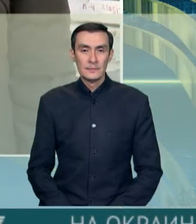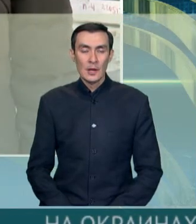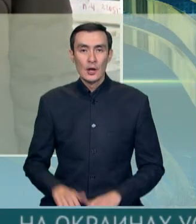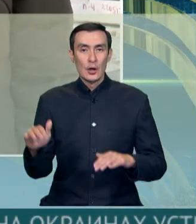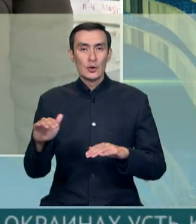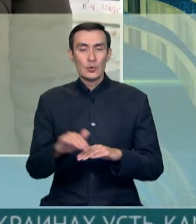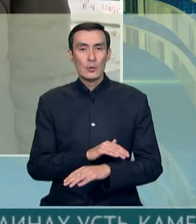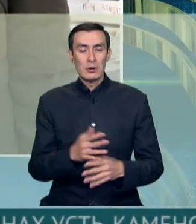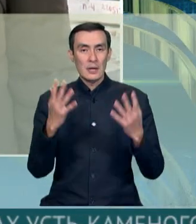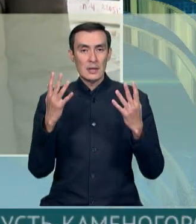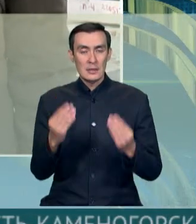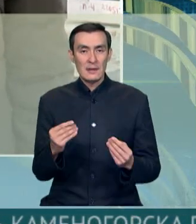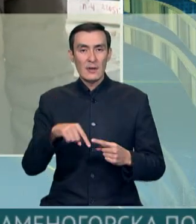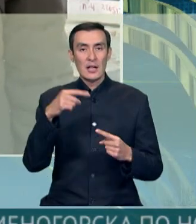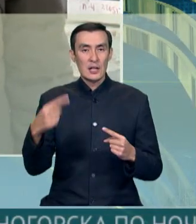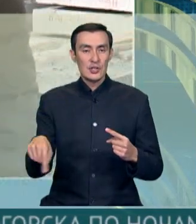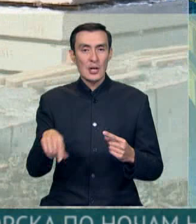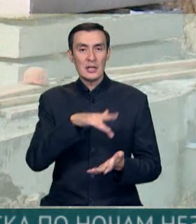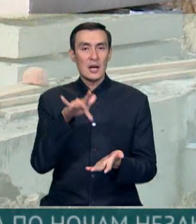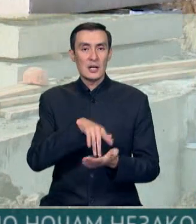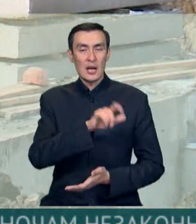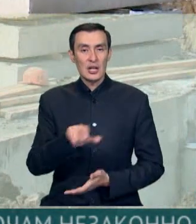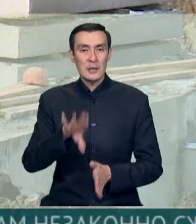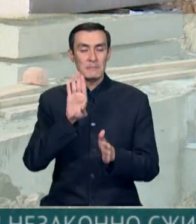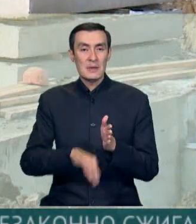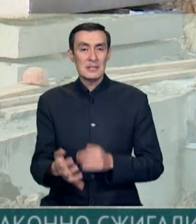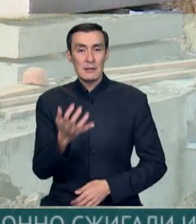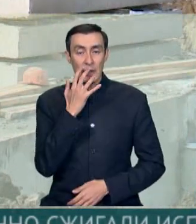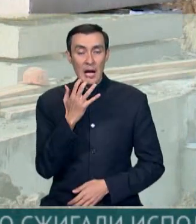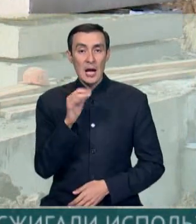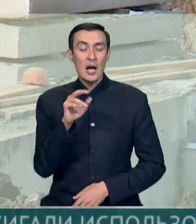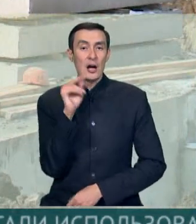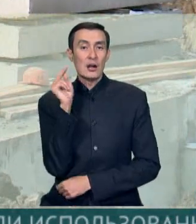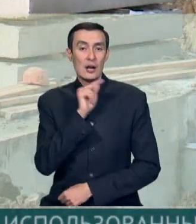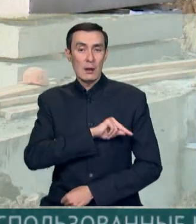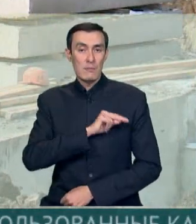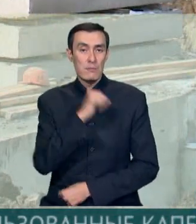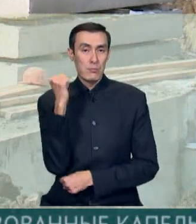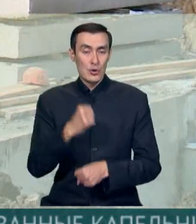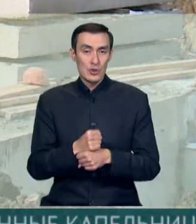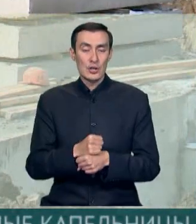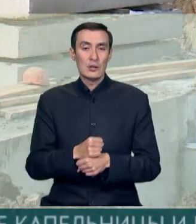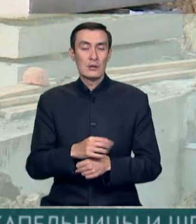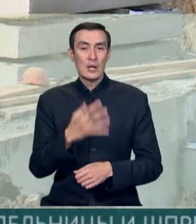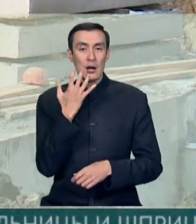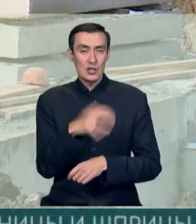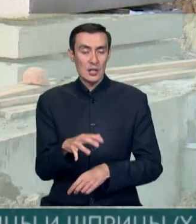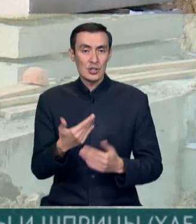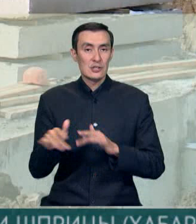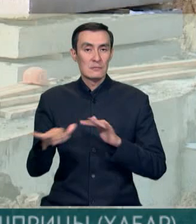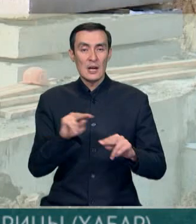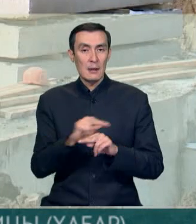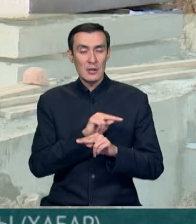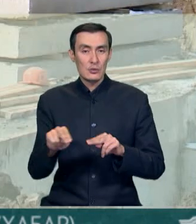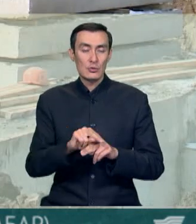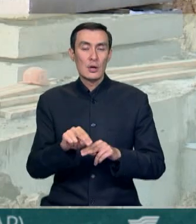Добрый день, Салтанат. В отличие от горожан, которые сидят без тепла, для тепловиков эта осень выдалась жаркой. Ремонтируют центральную теплотрассу